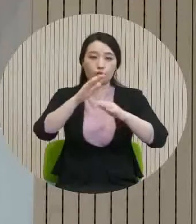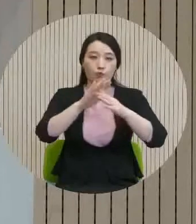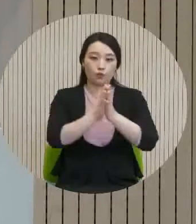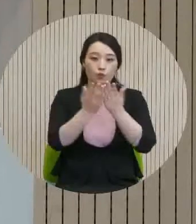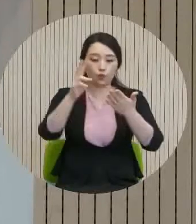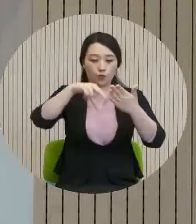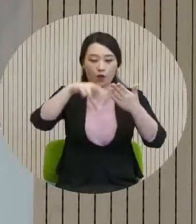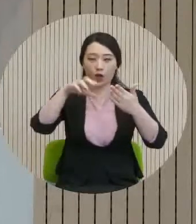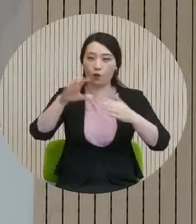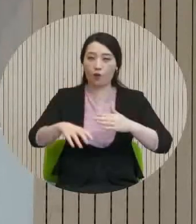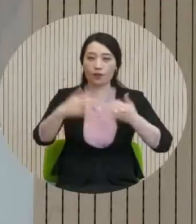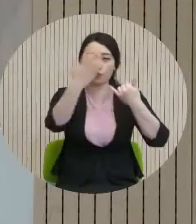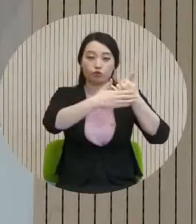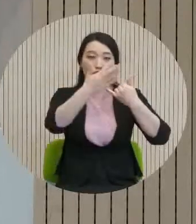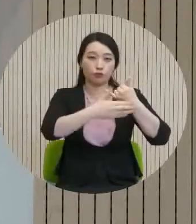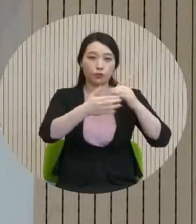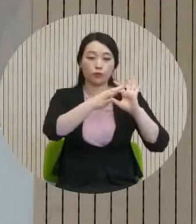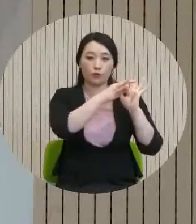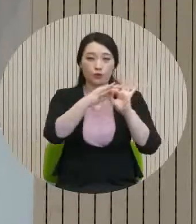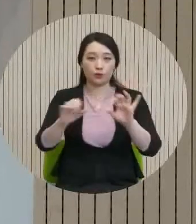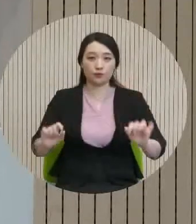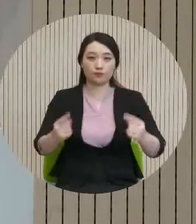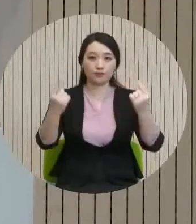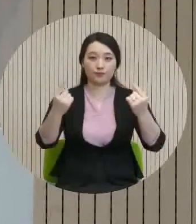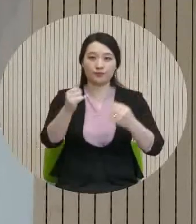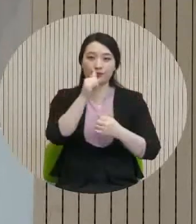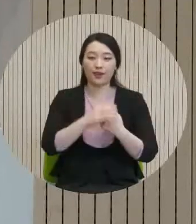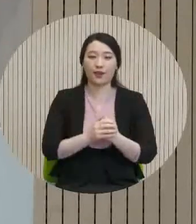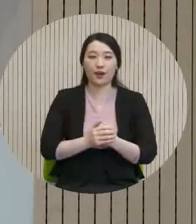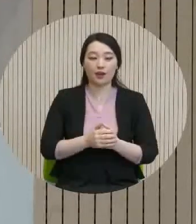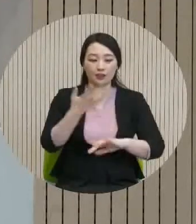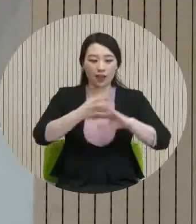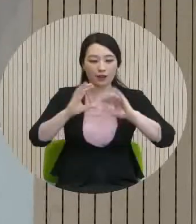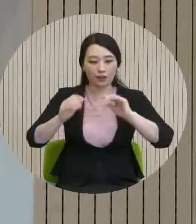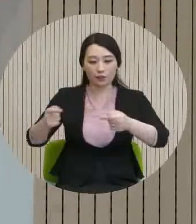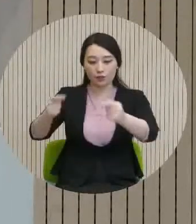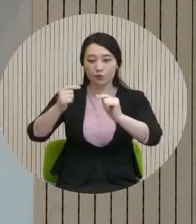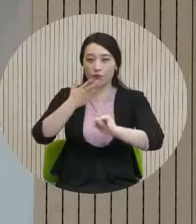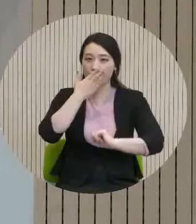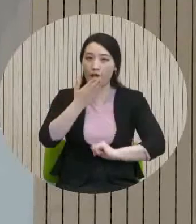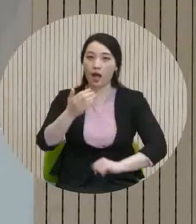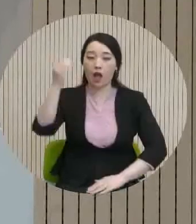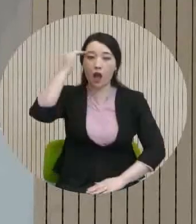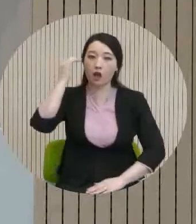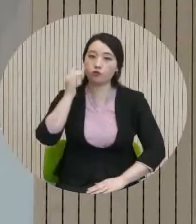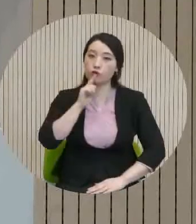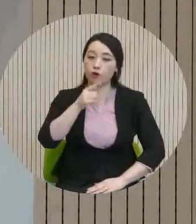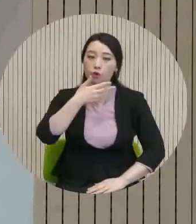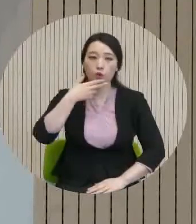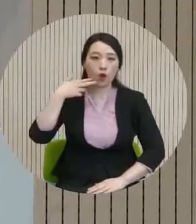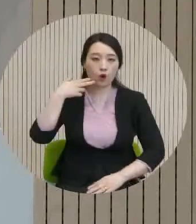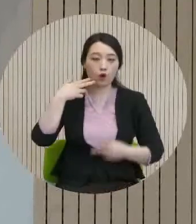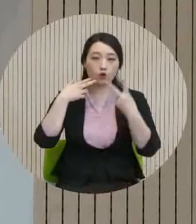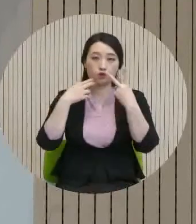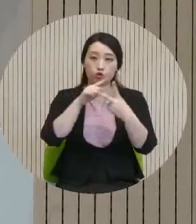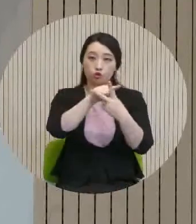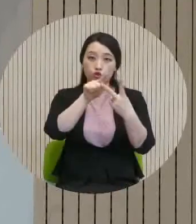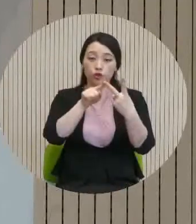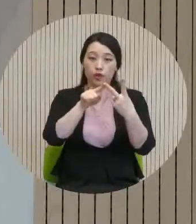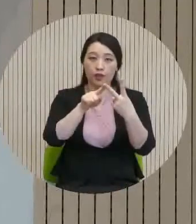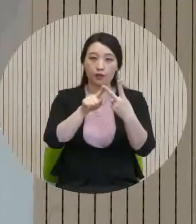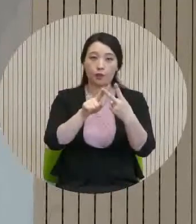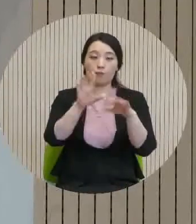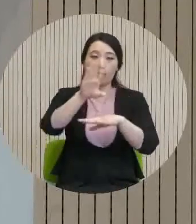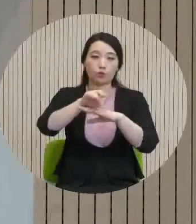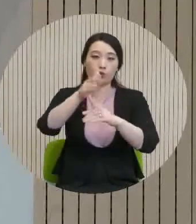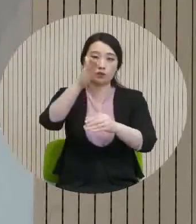송출되고 live 있으며 streaming the 해외에 conference on 계신 YouTube National 사서분들도 Library 참여하실 for 수 있도록 Children and Young Adults 한국어와 channel. 영어 두 For the 개의 international 채널로 audience, we 송출되고 offer